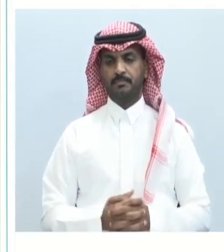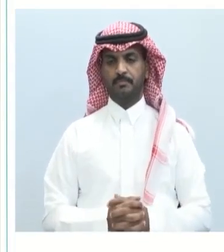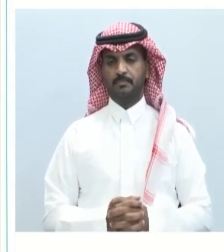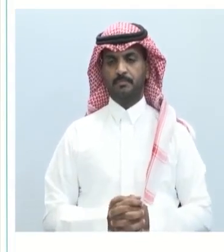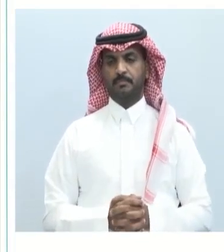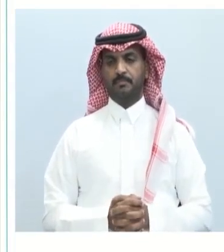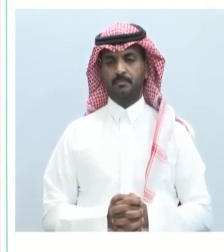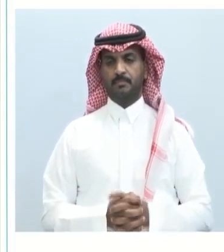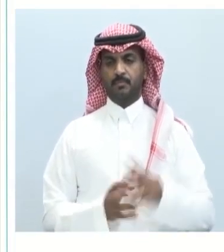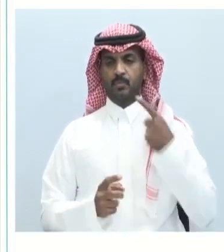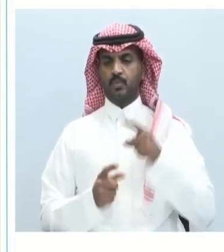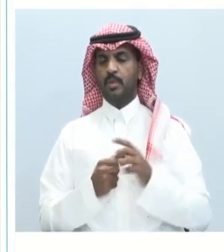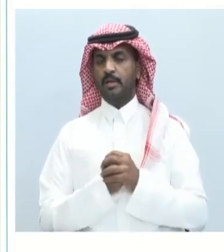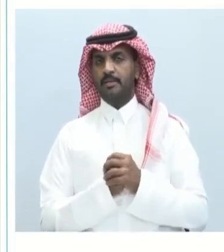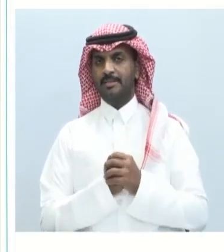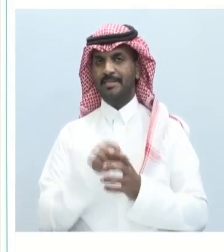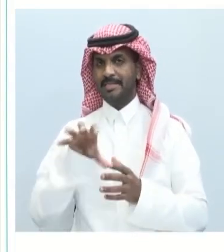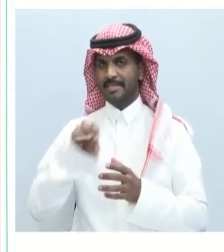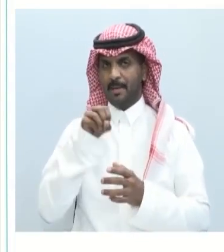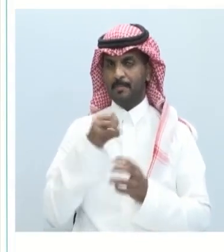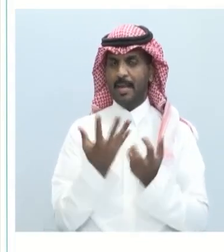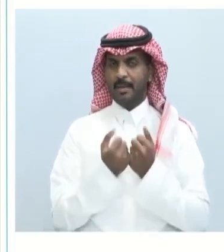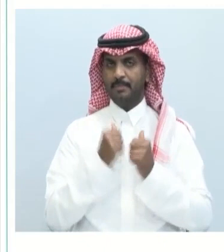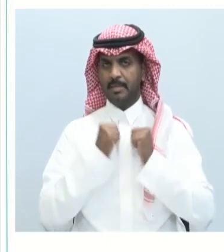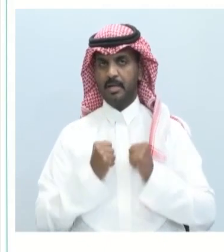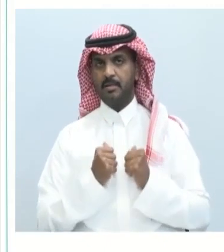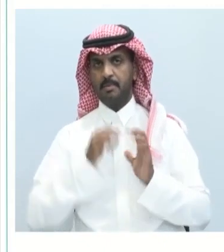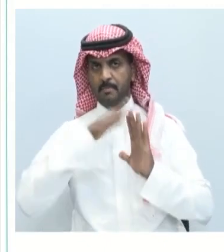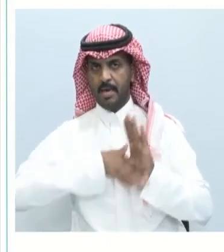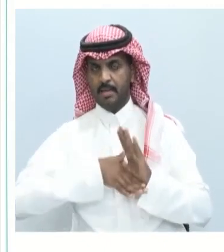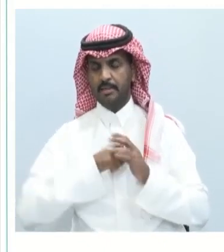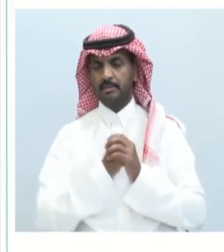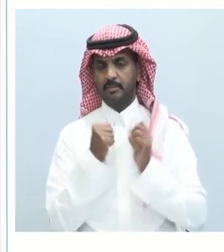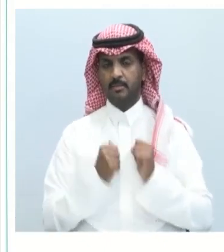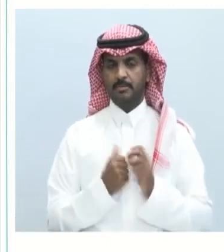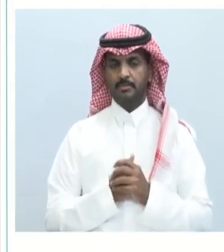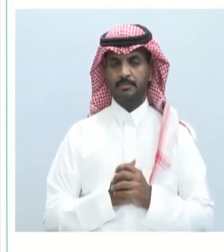نلاحظ ايضا نقوم بسحب رقم الطالب من بيانات الطلبه